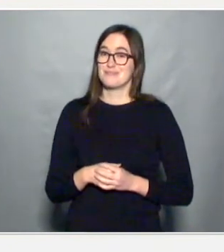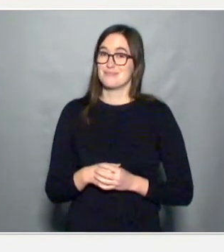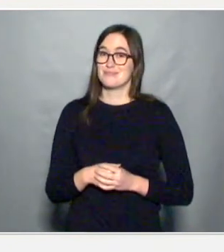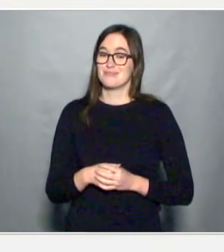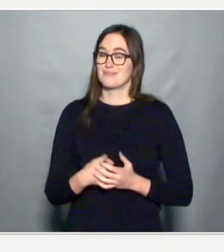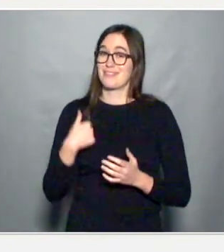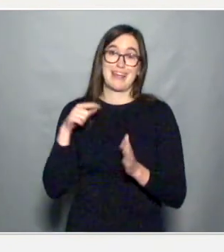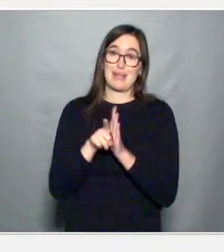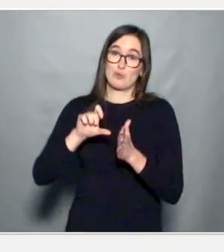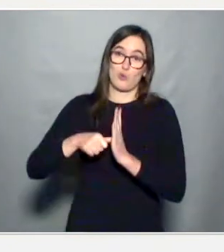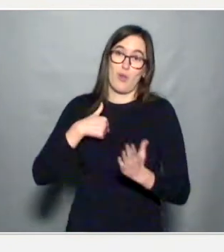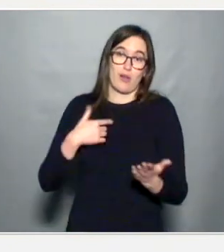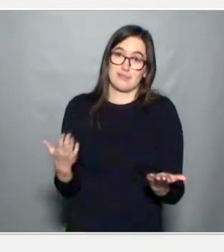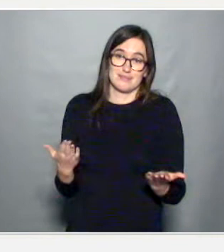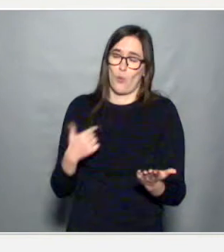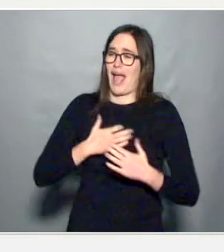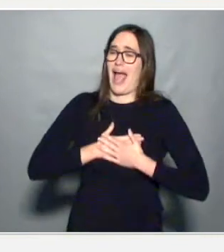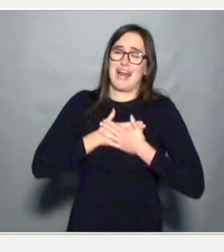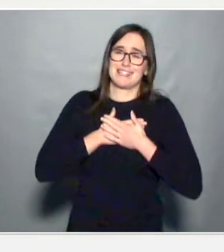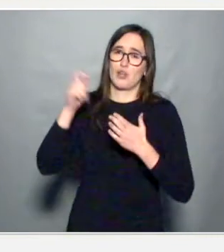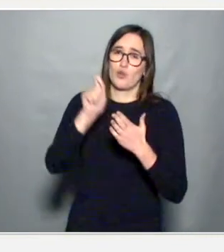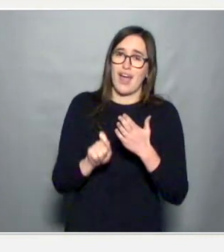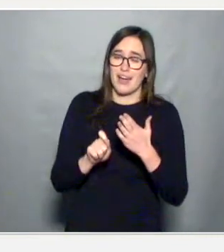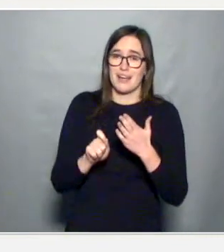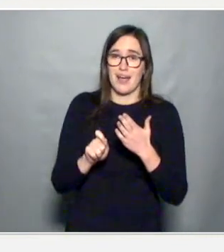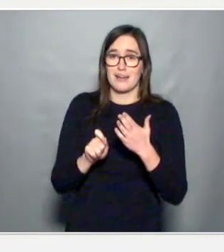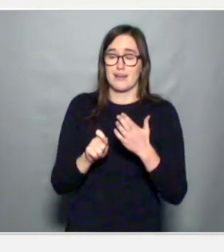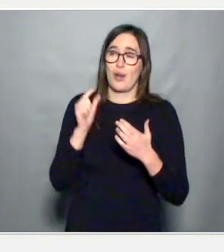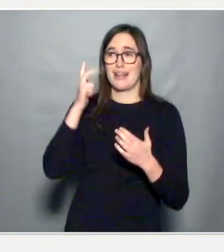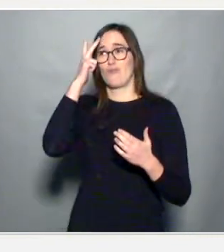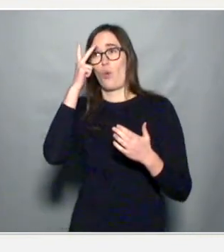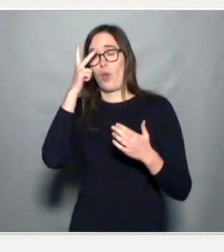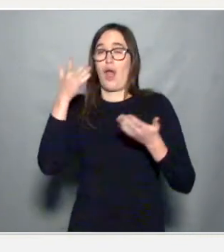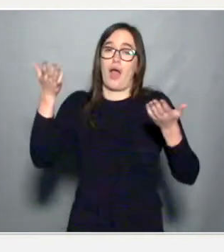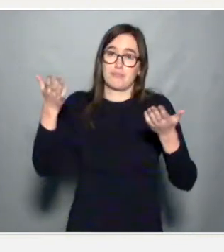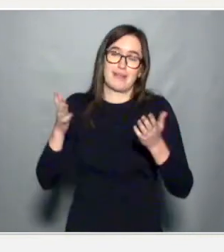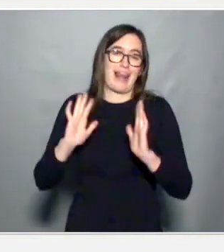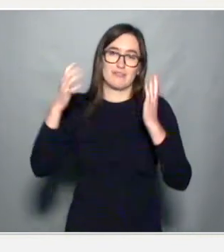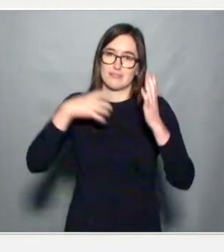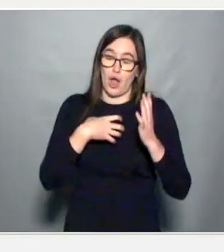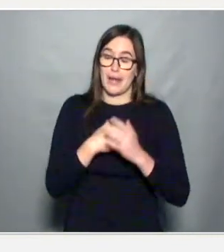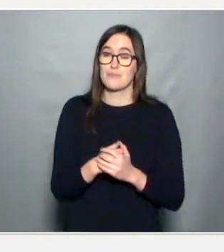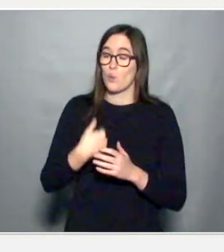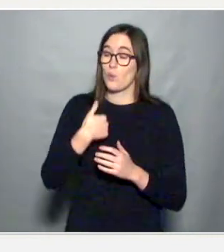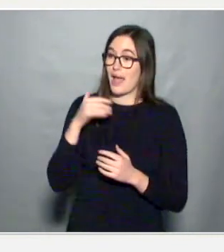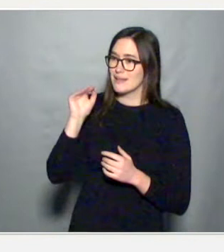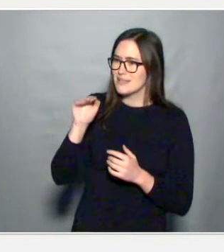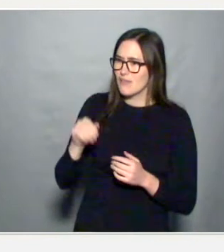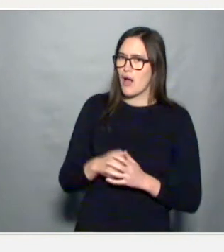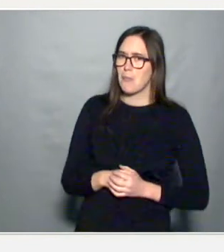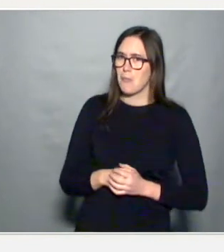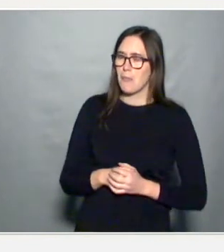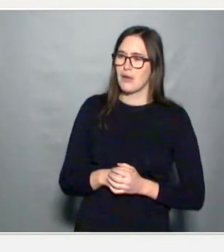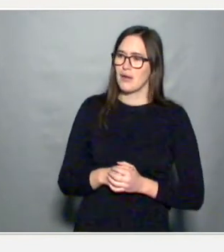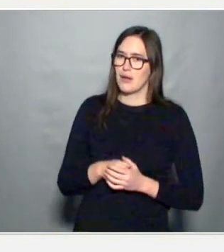Ingen impulskontroll, älskar tatueringar, lite på lyset, livsfarligt. Och då säger jag till den här killen som